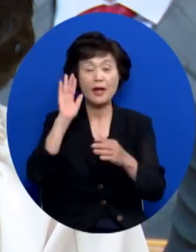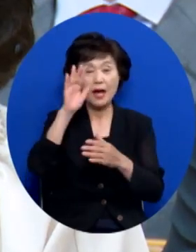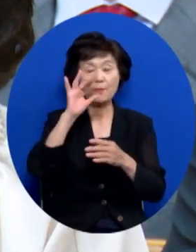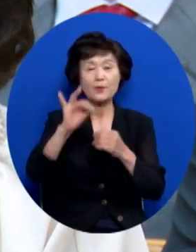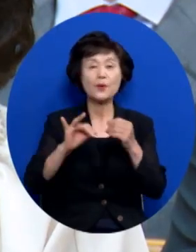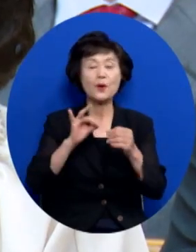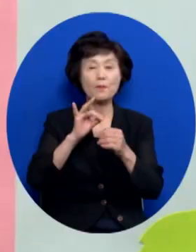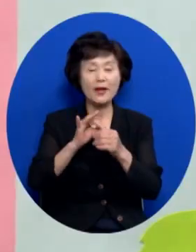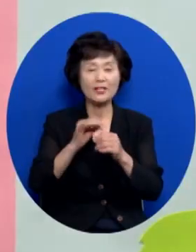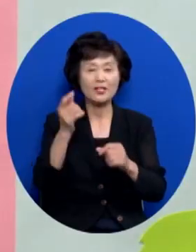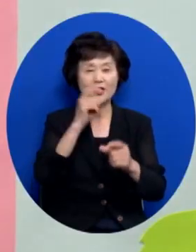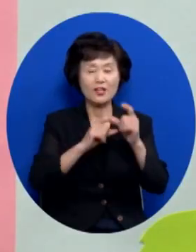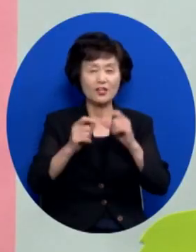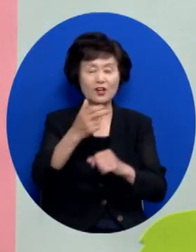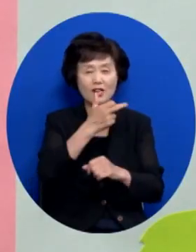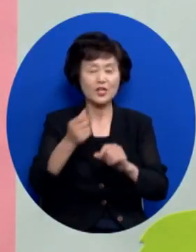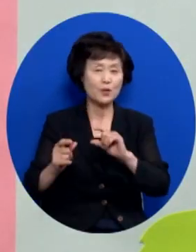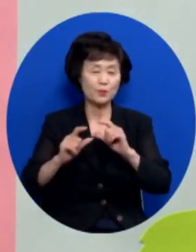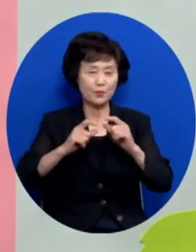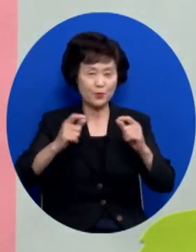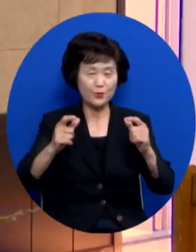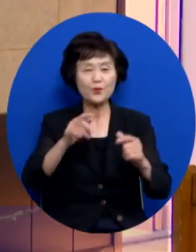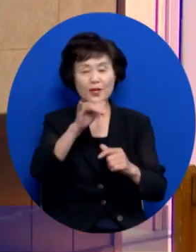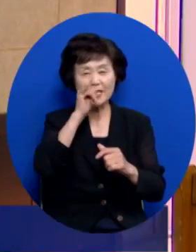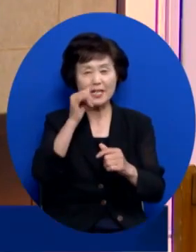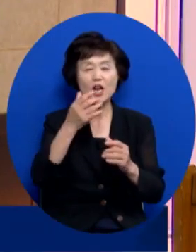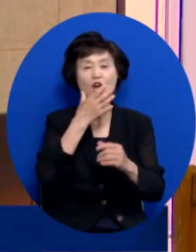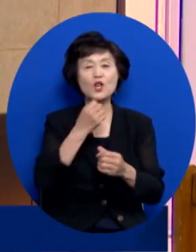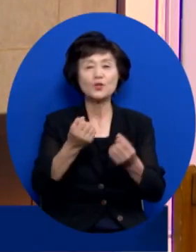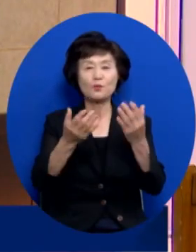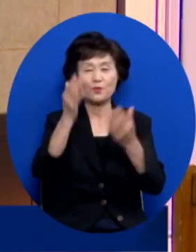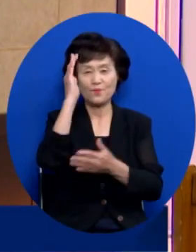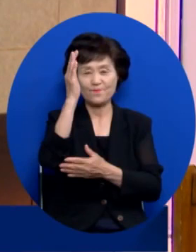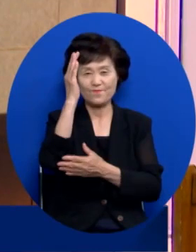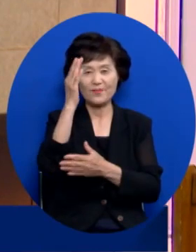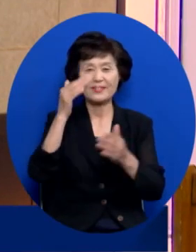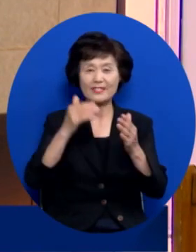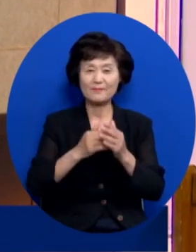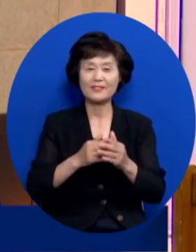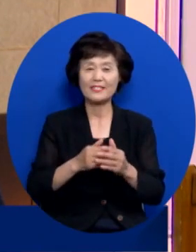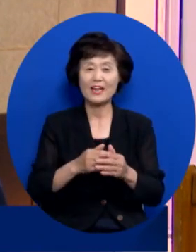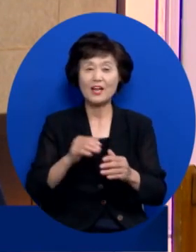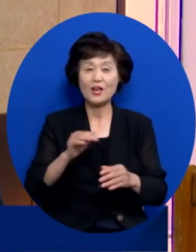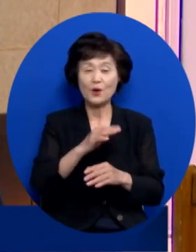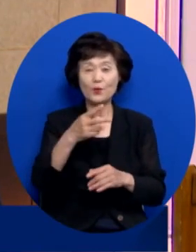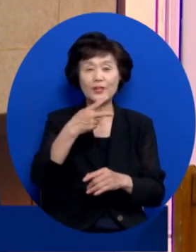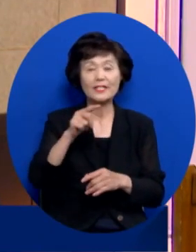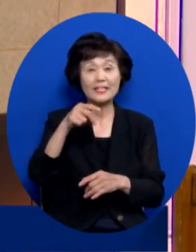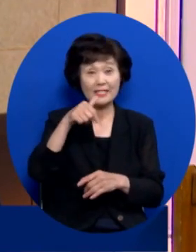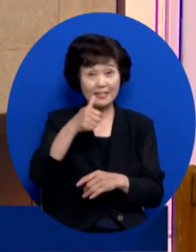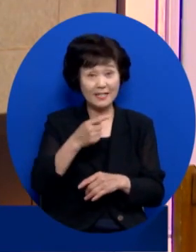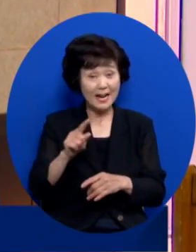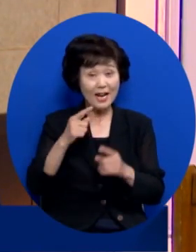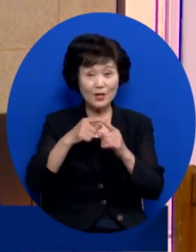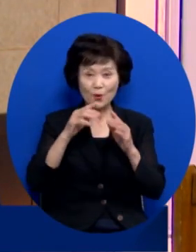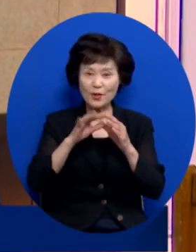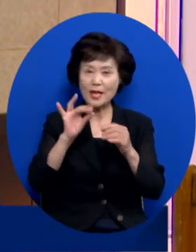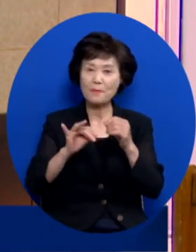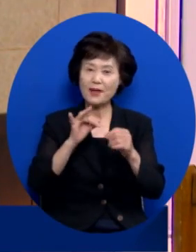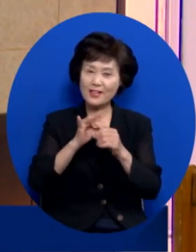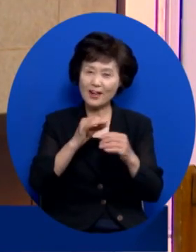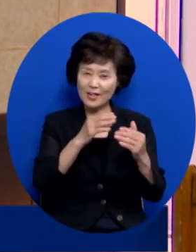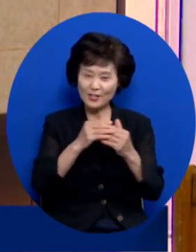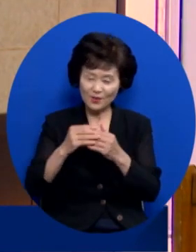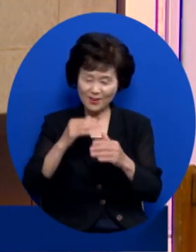임할 것을 기대한다고 축복의 말씀을 전했습니다. 우리 덕화교회를 100년 동안 인도하신 하나님의 은혜를